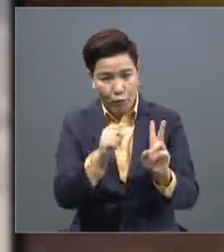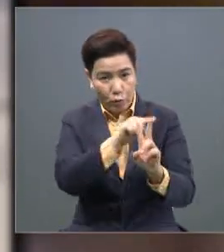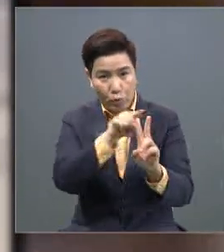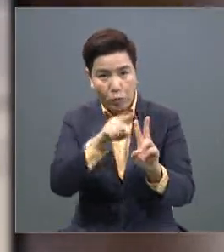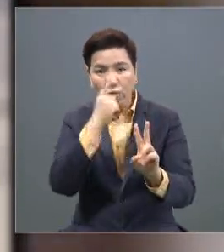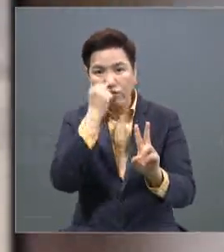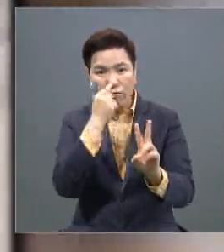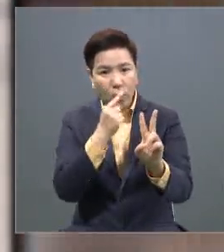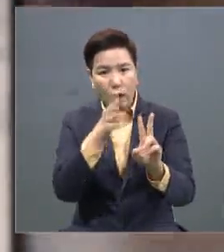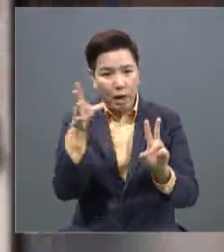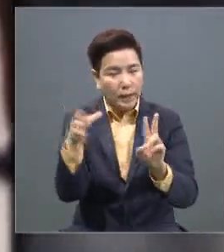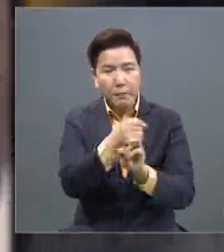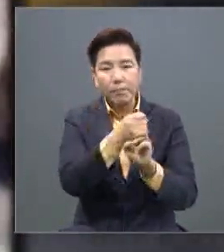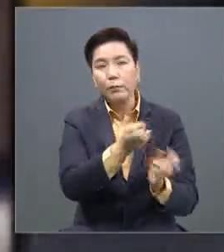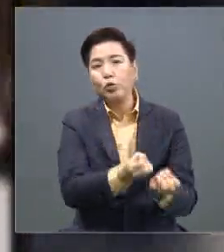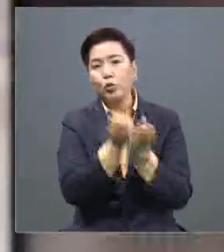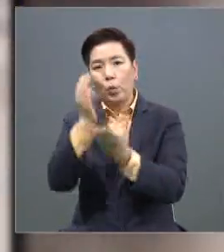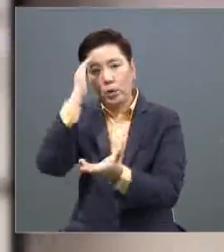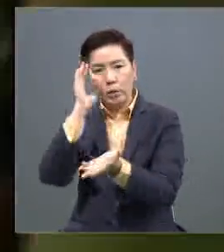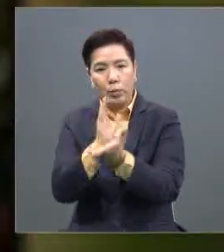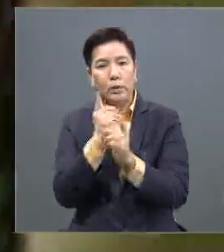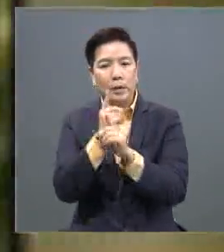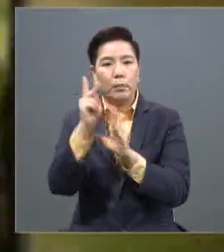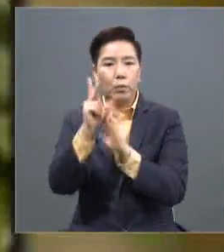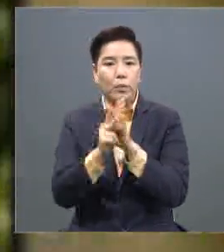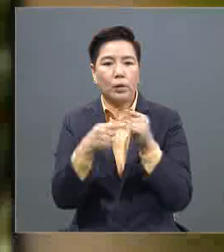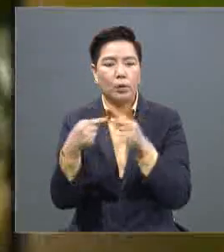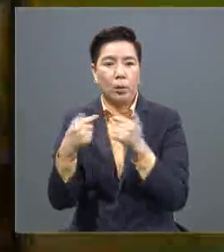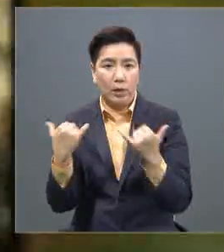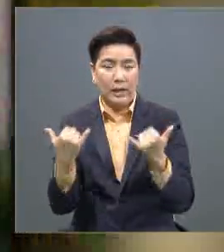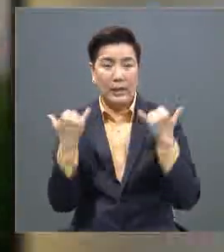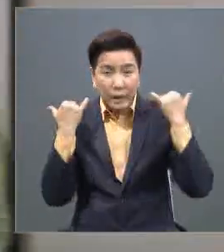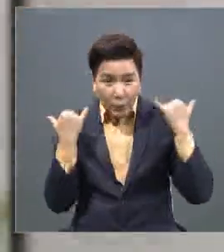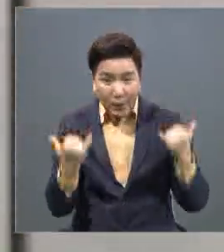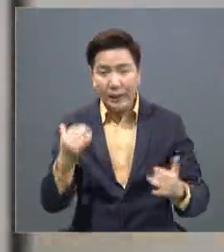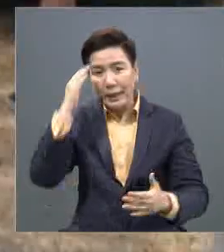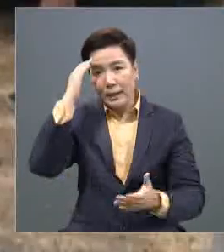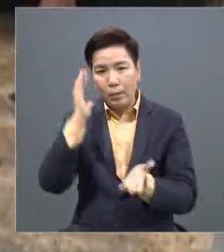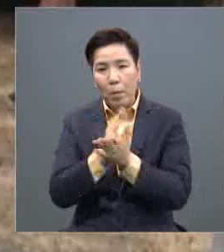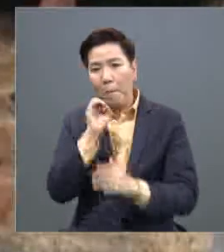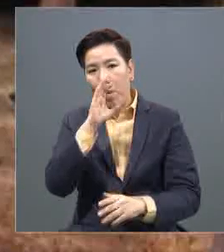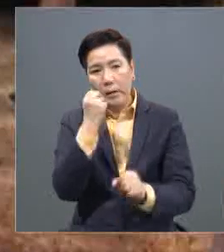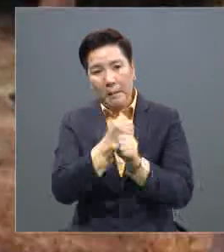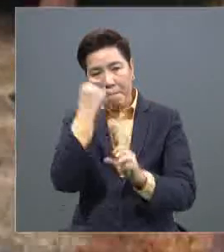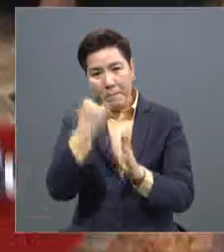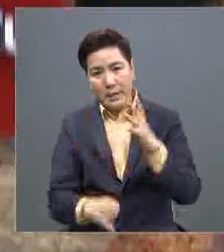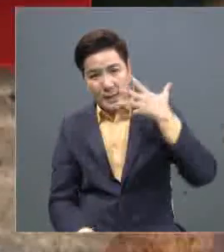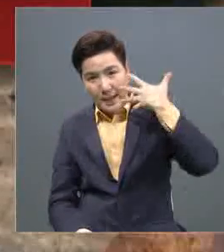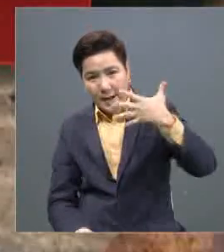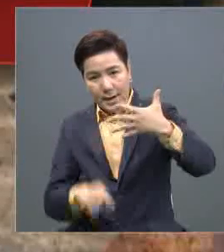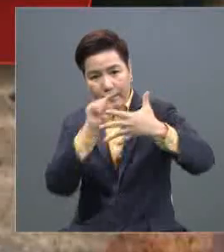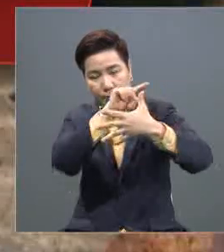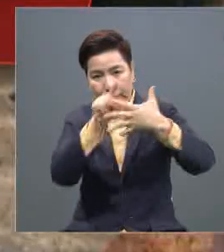ส่งพนักงานสอบสวนสภ.ฉลองเพื่อดำเนินคดีตามกฎหมายต่อไปค่ะ ซึ่งล่าสุดตำรวจเองครับได้แจ้ง5ข้อหาด้วยกัน